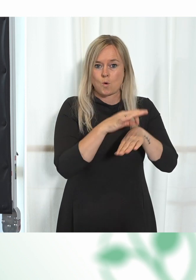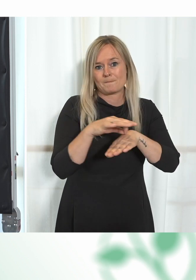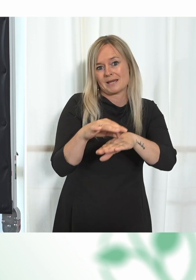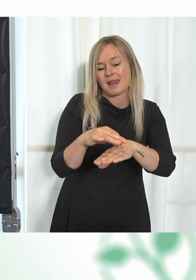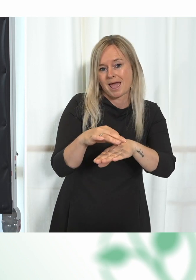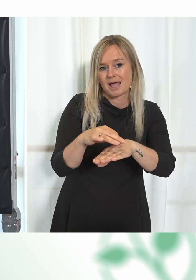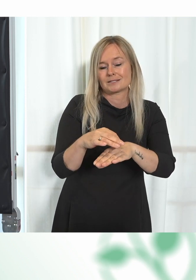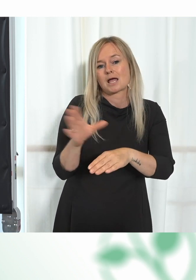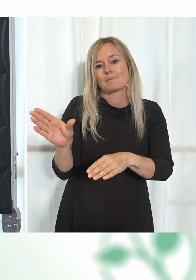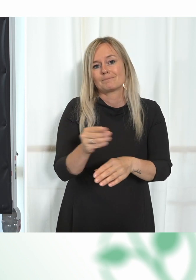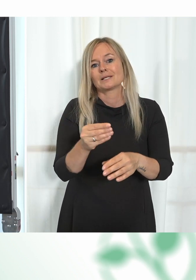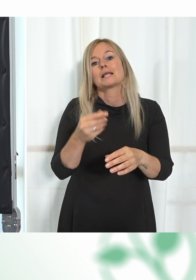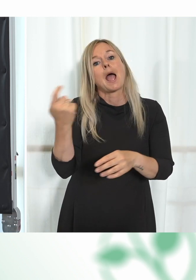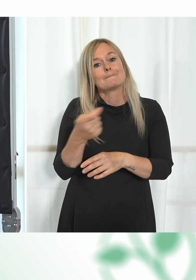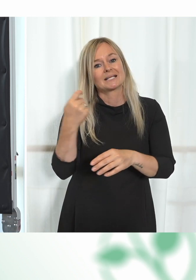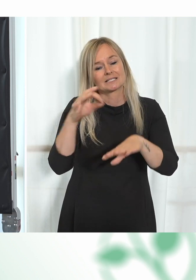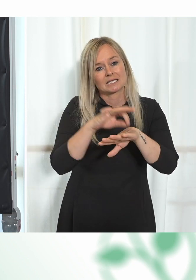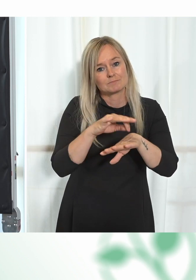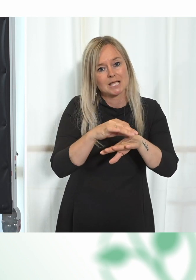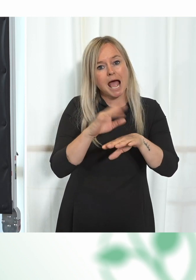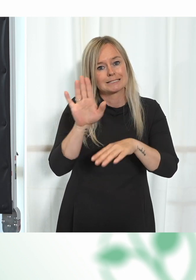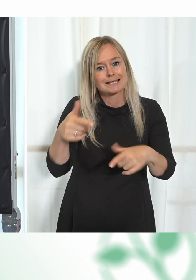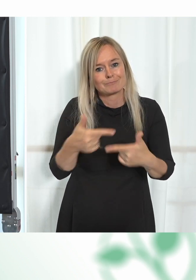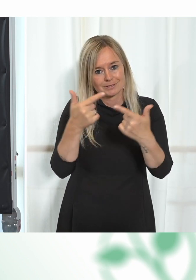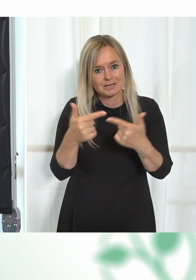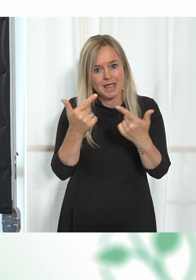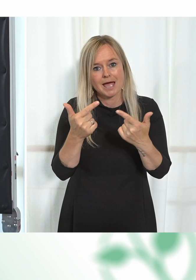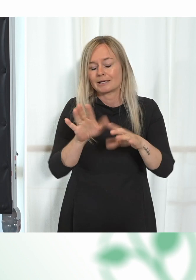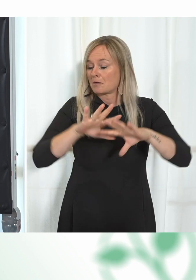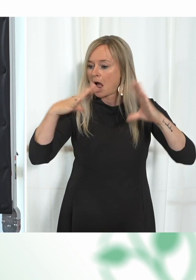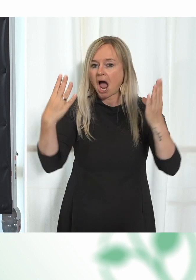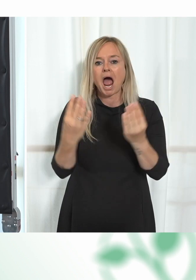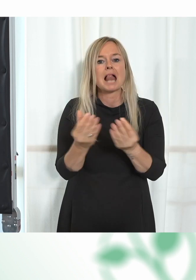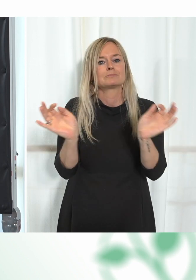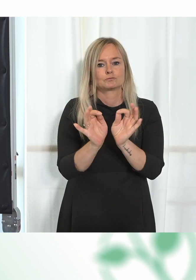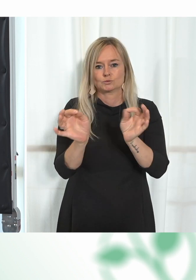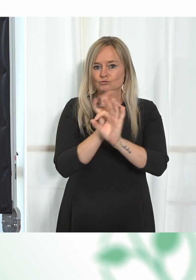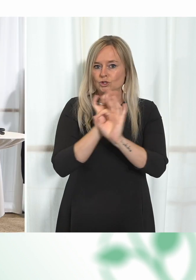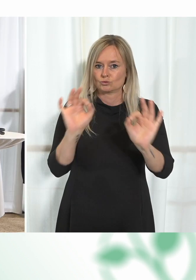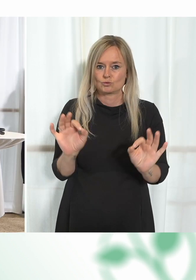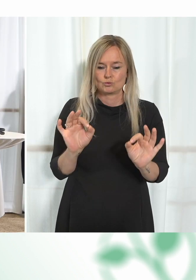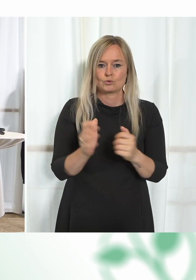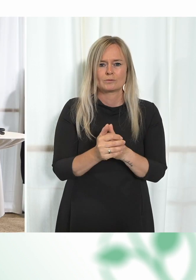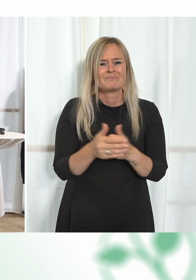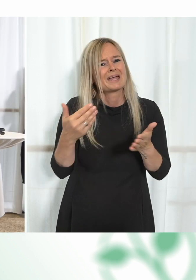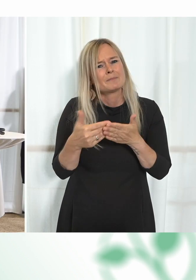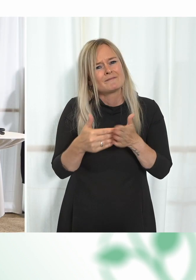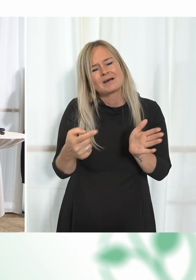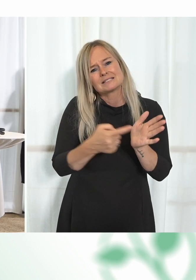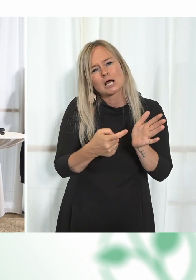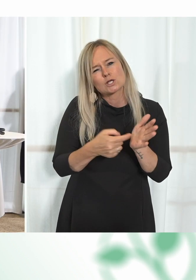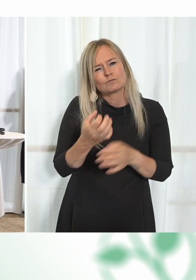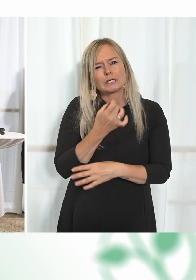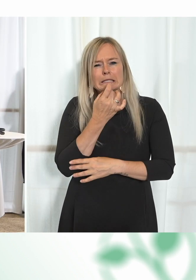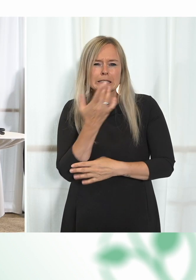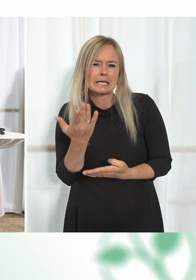Betriebsräten abklären. Aber so groß und ganzen funktioniert das ganz gut. Welche Herausforderungen kommen denn, wenn sie aufkommen? Also